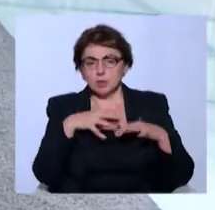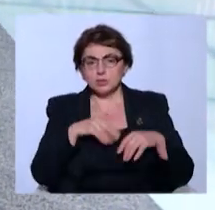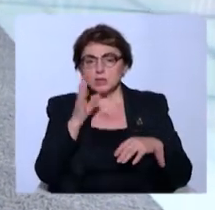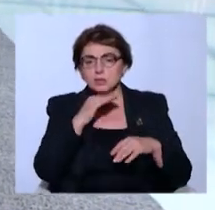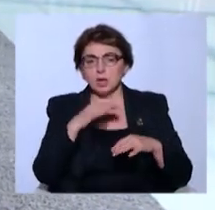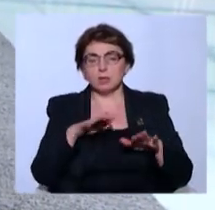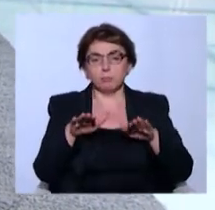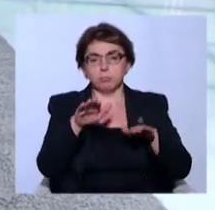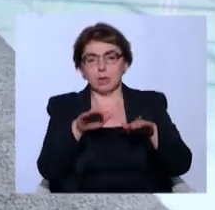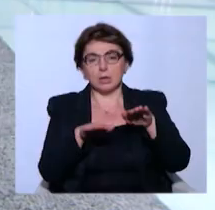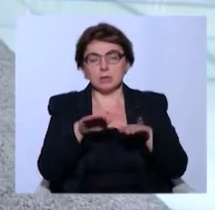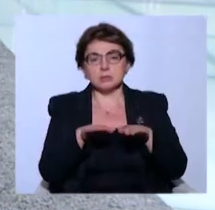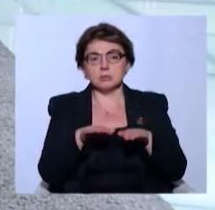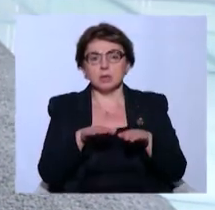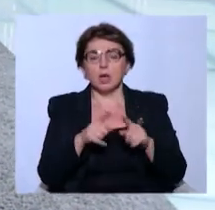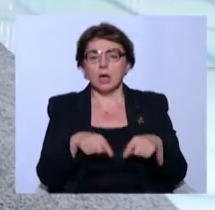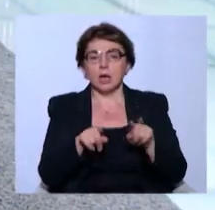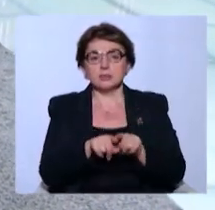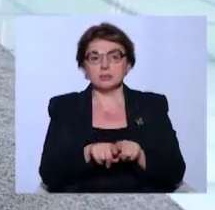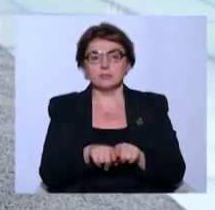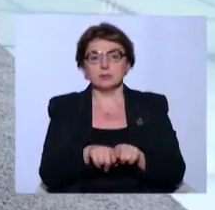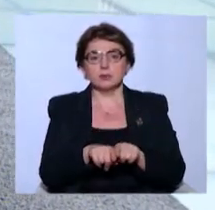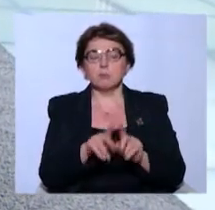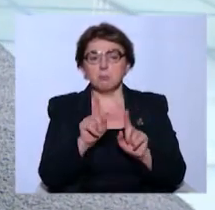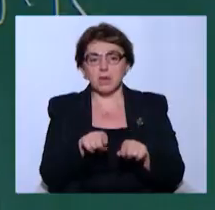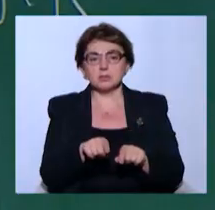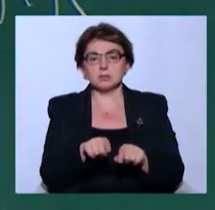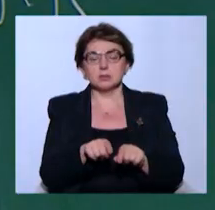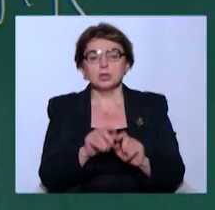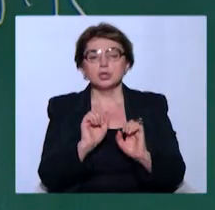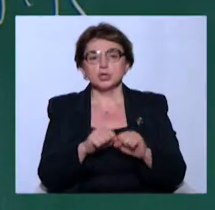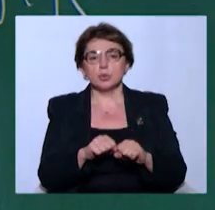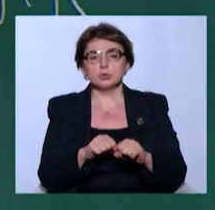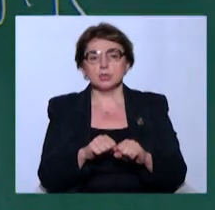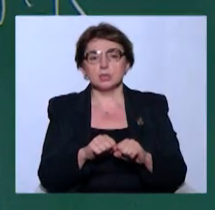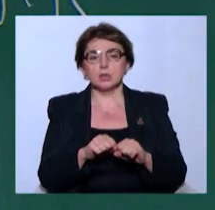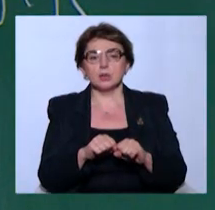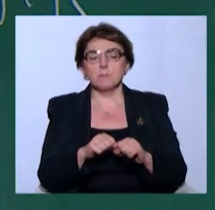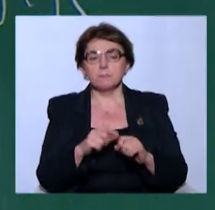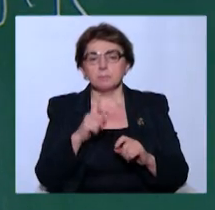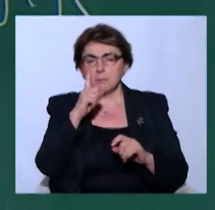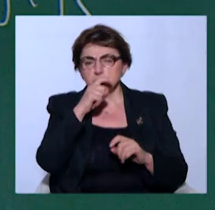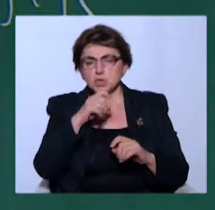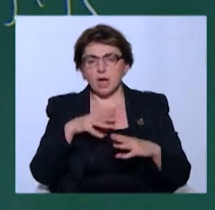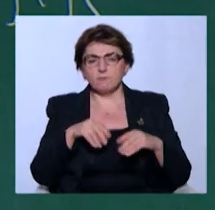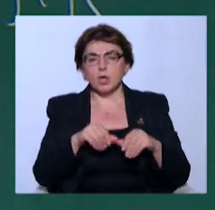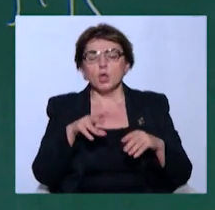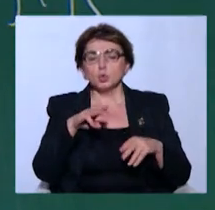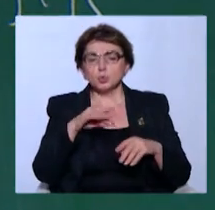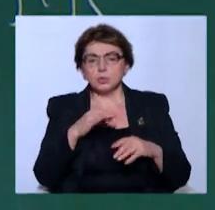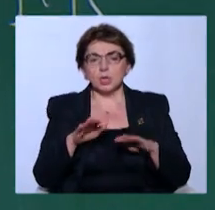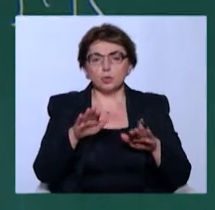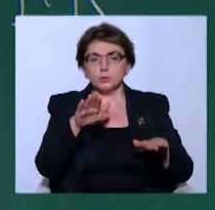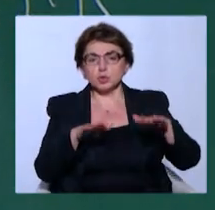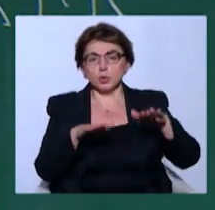არახელსაყრელი პირობები დგება მისი ცხოველთა განვითარებისათვის. ფიზიოლოგიური შეგუებულობის არაჩვეულებრივი მაგალითია მსვენებარე